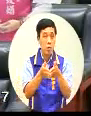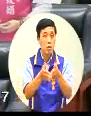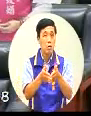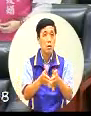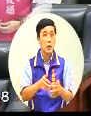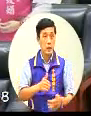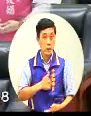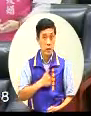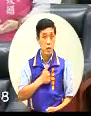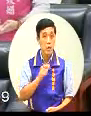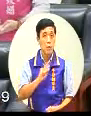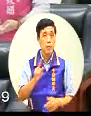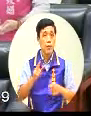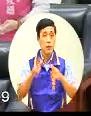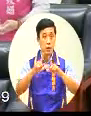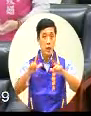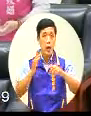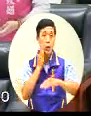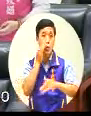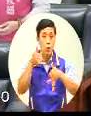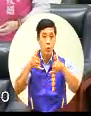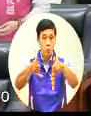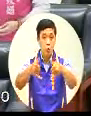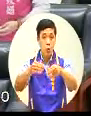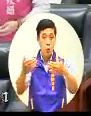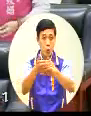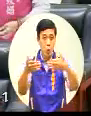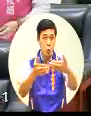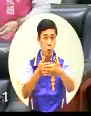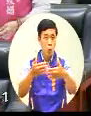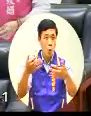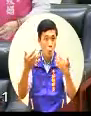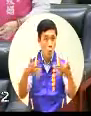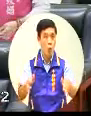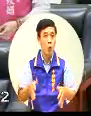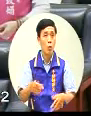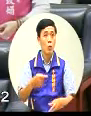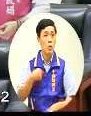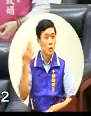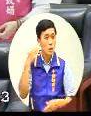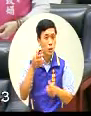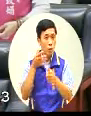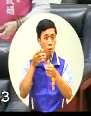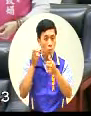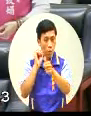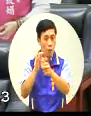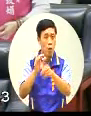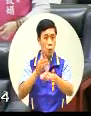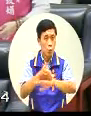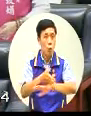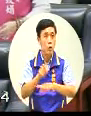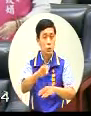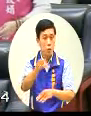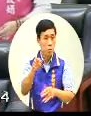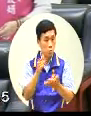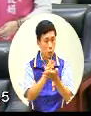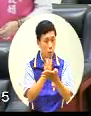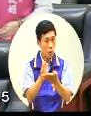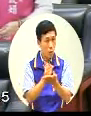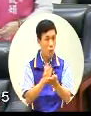其实大顺路车流量真的很多了因为那这有把欢迎过啊， 但是我觉得你们在评估的时